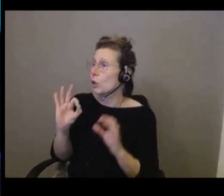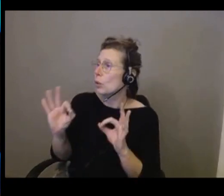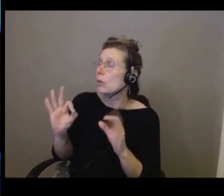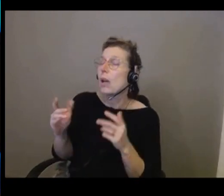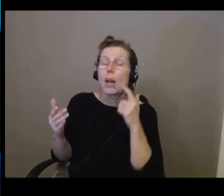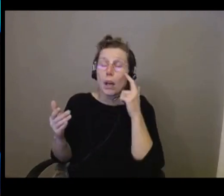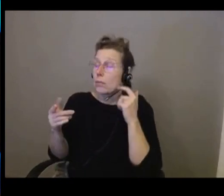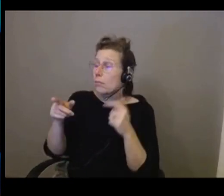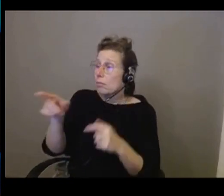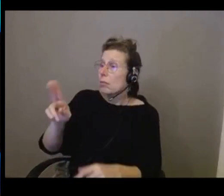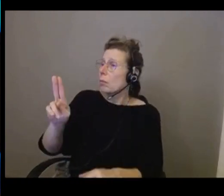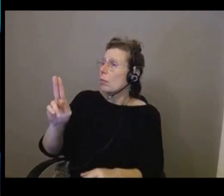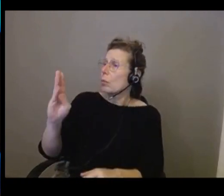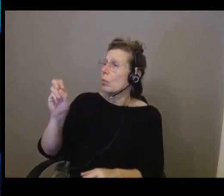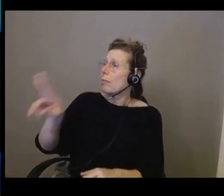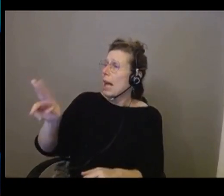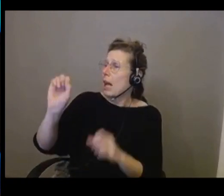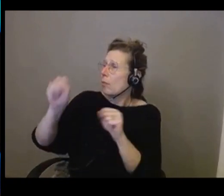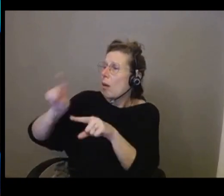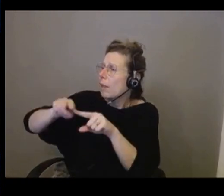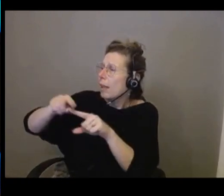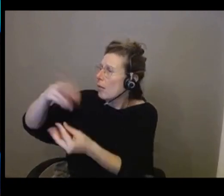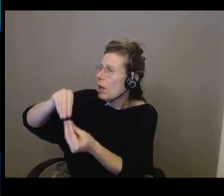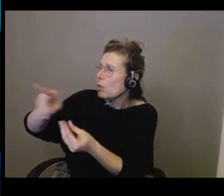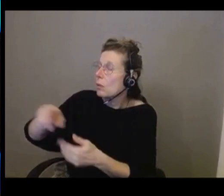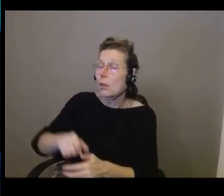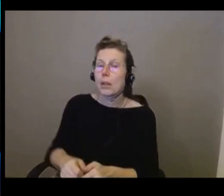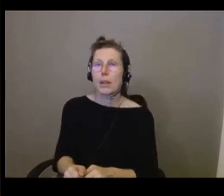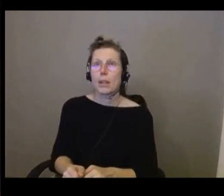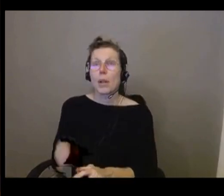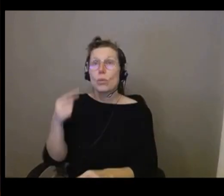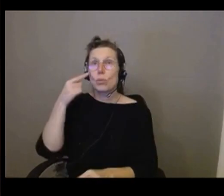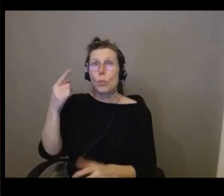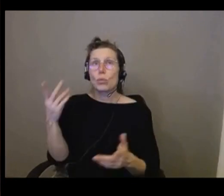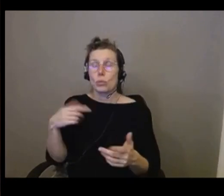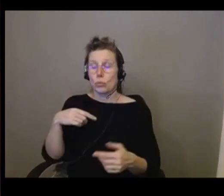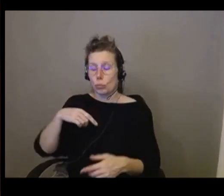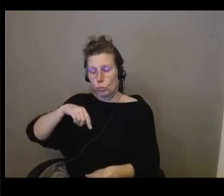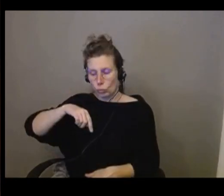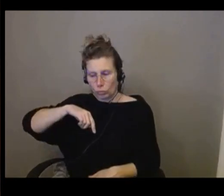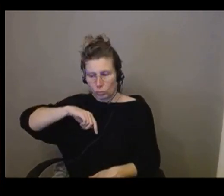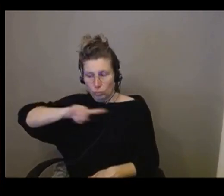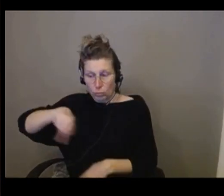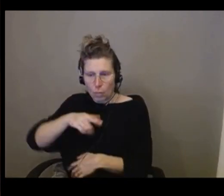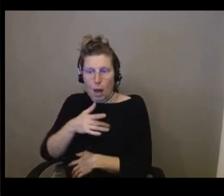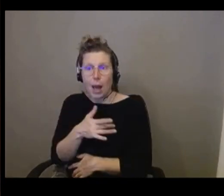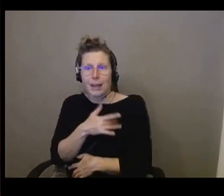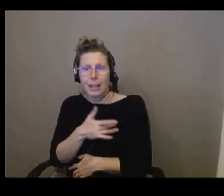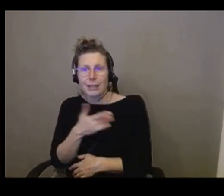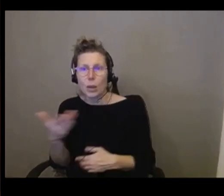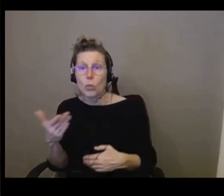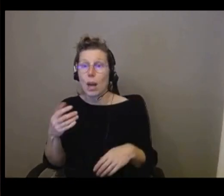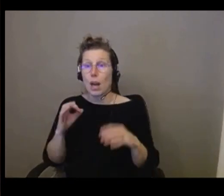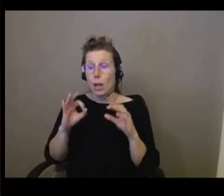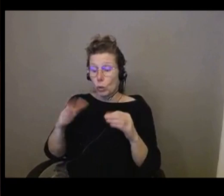question-là? Je pense que nous, ce qui va être intéressant avec la donnée, c'est comment on va pouvoir mesurer les initiatives qu'on a mises en